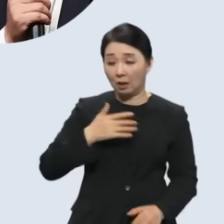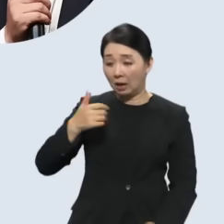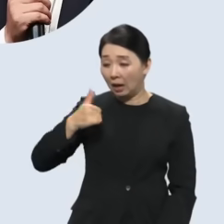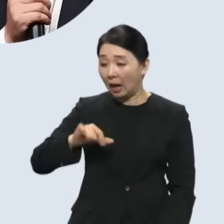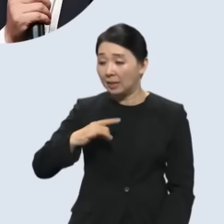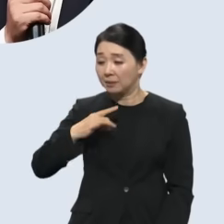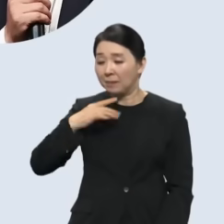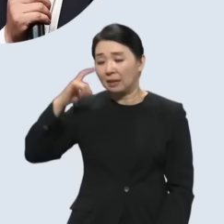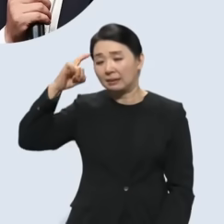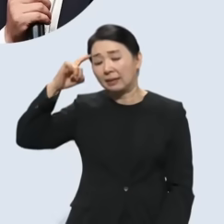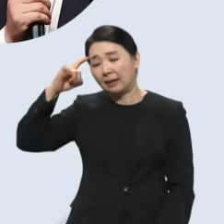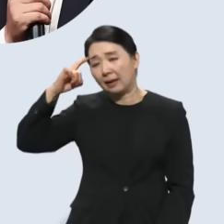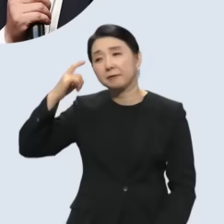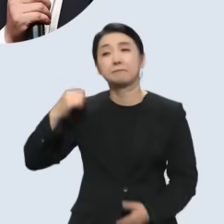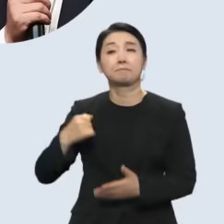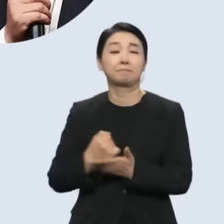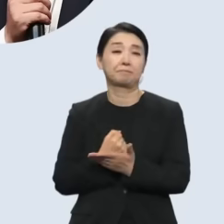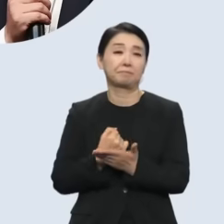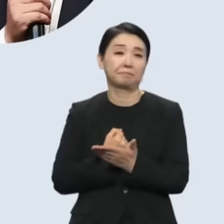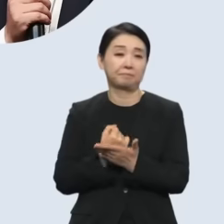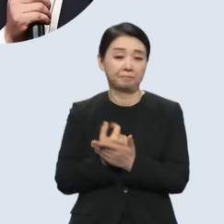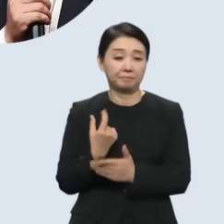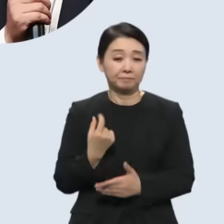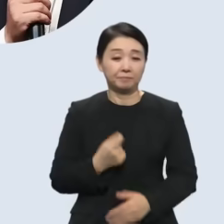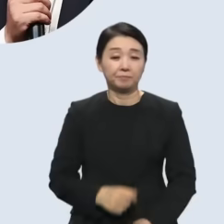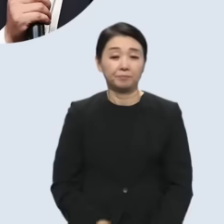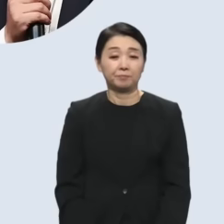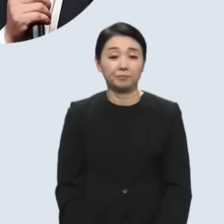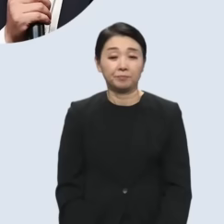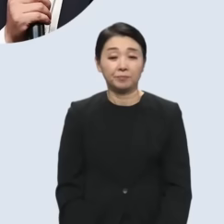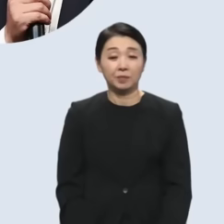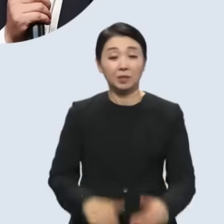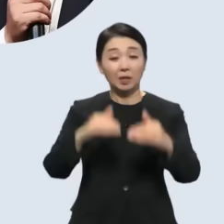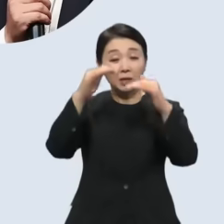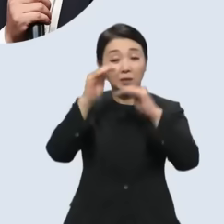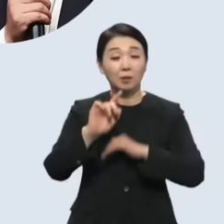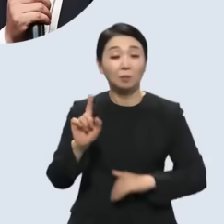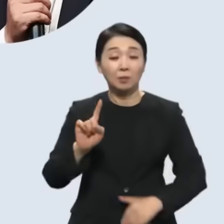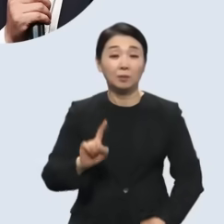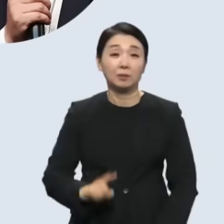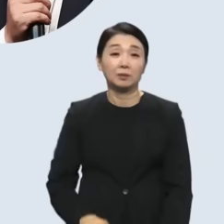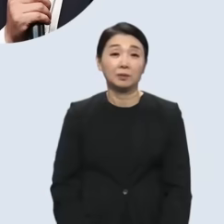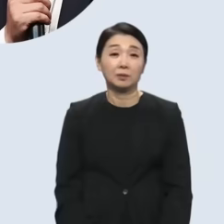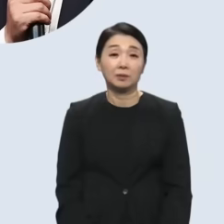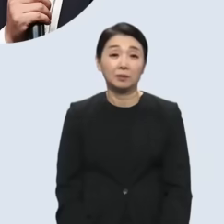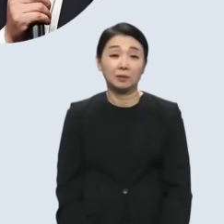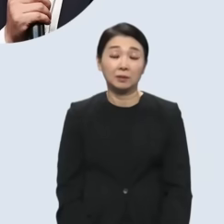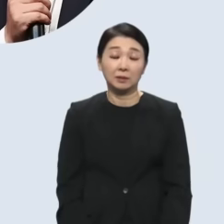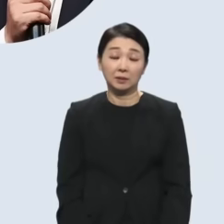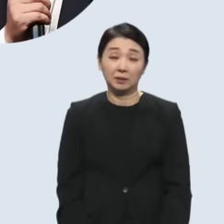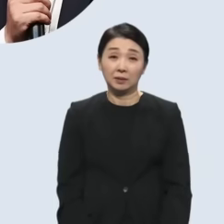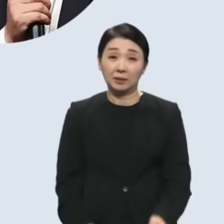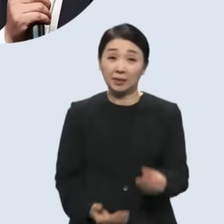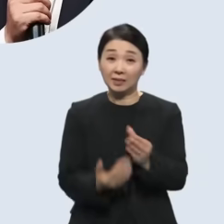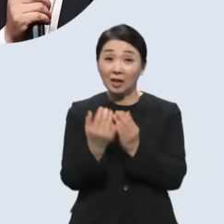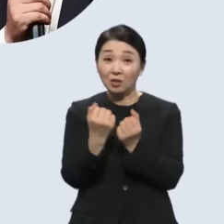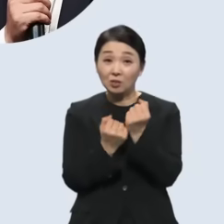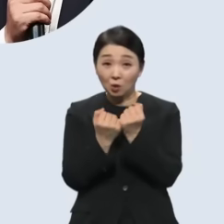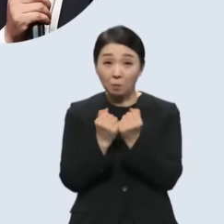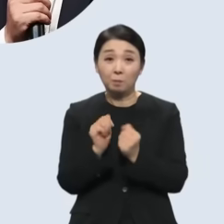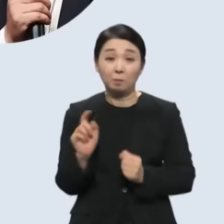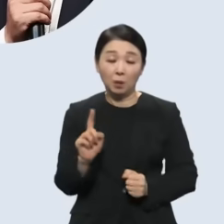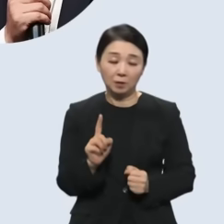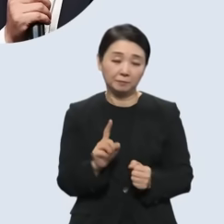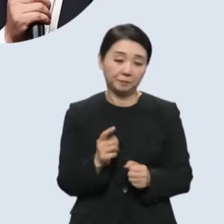생각하는 점이 아쉽다 뭐 이런 부분이 나옵니다 어떤 부분인가요 박사님 사건에 설명을 좀 더 드리면